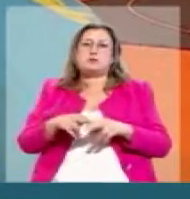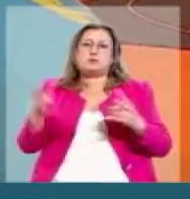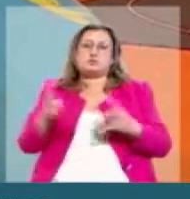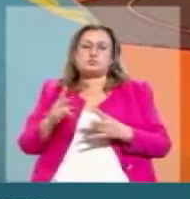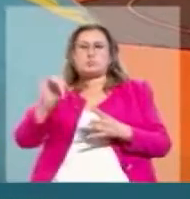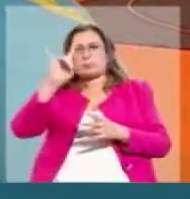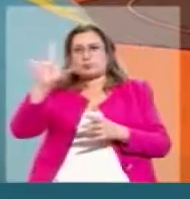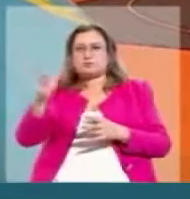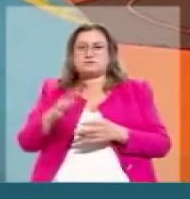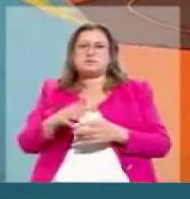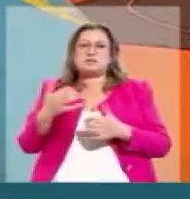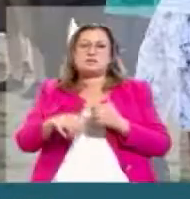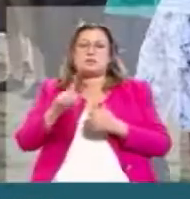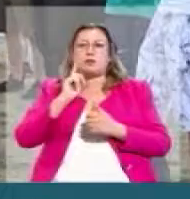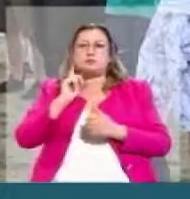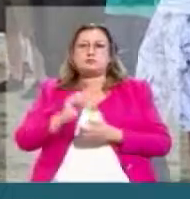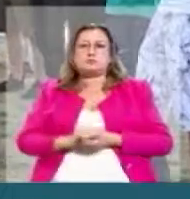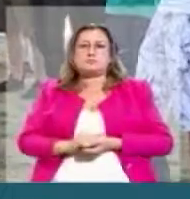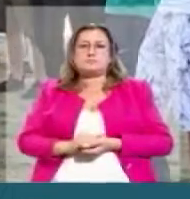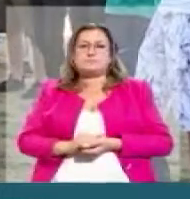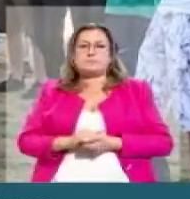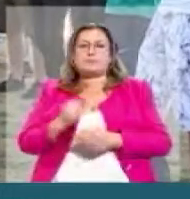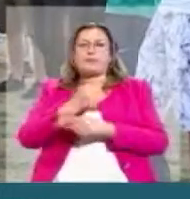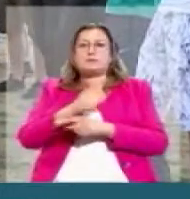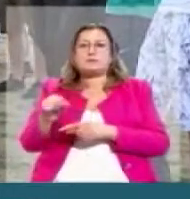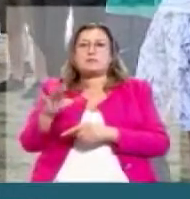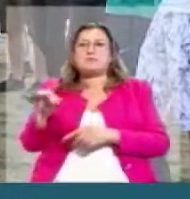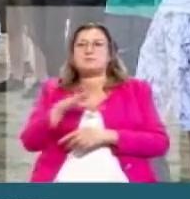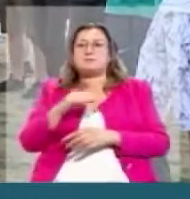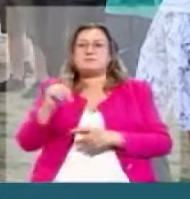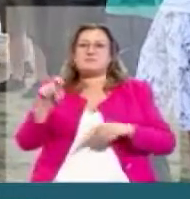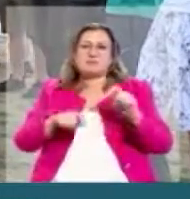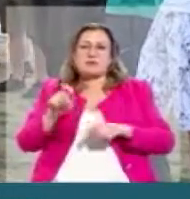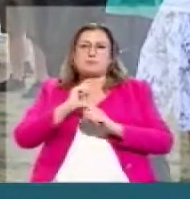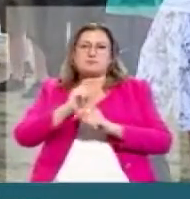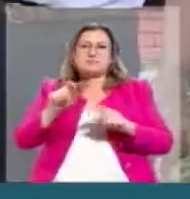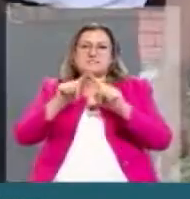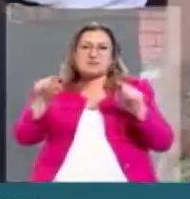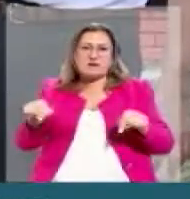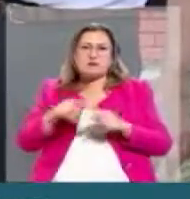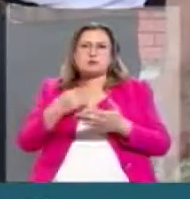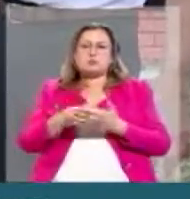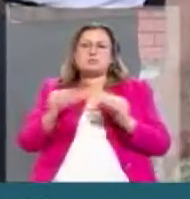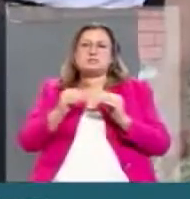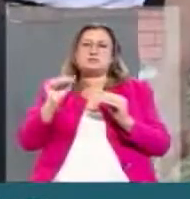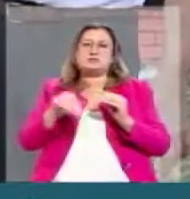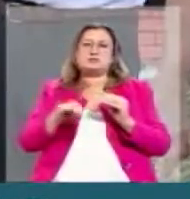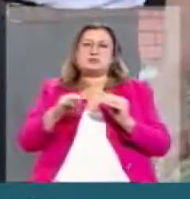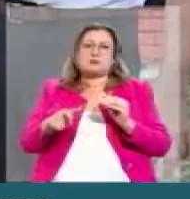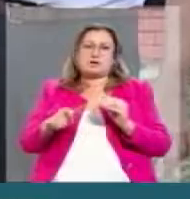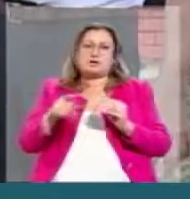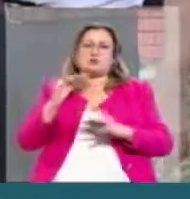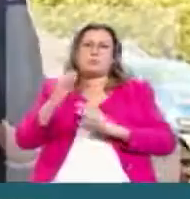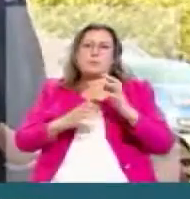нужно популяризировать среди молодежи. Победители по всем видам фестиваля награждены сертификатами на сумму 10 тысяч